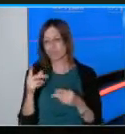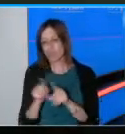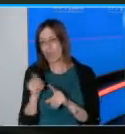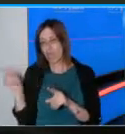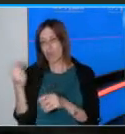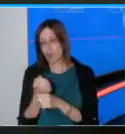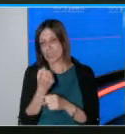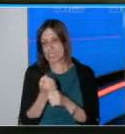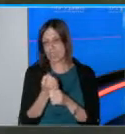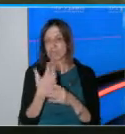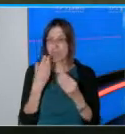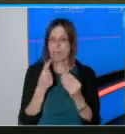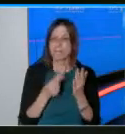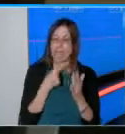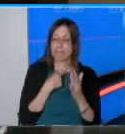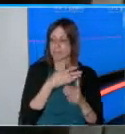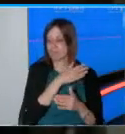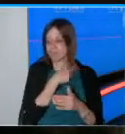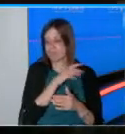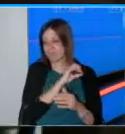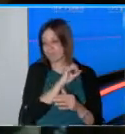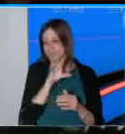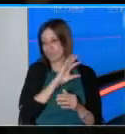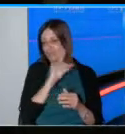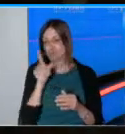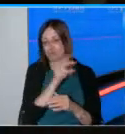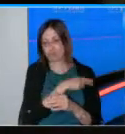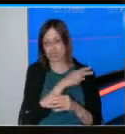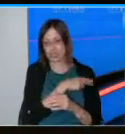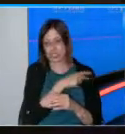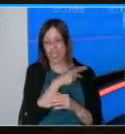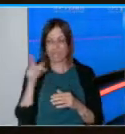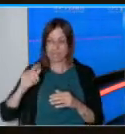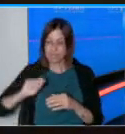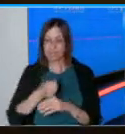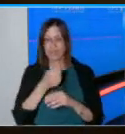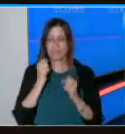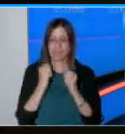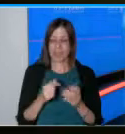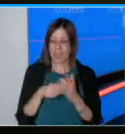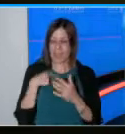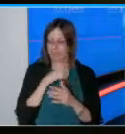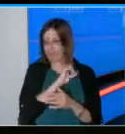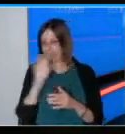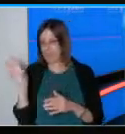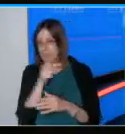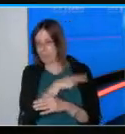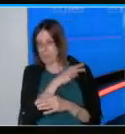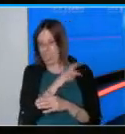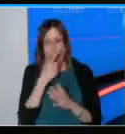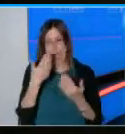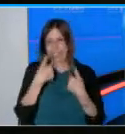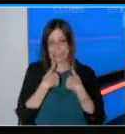הרבה פעמים הייתי מביאה להם את המשטרה, ונראה לי שפרינציף שאני הבאת להם את המשטרה, את המשטרה שלא עזרה